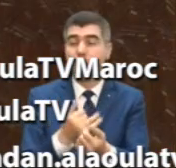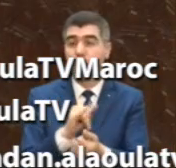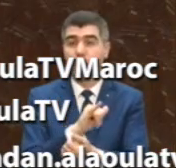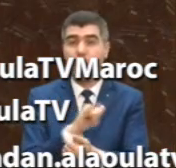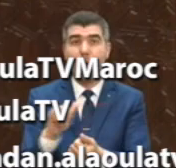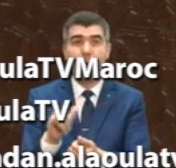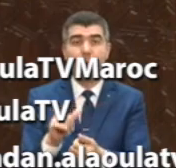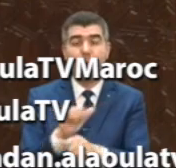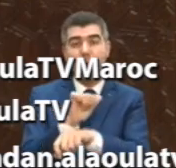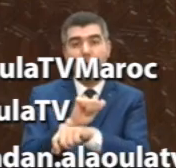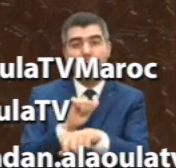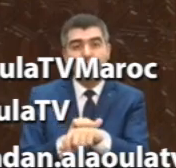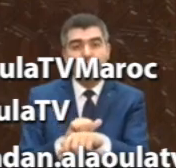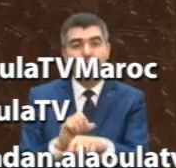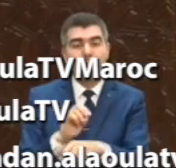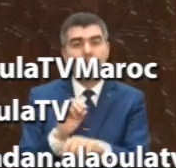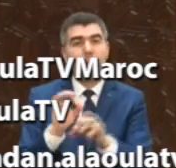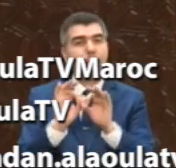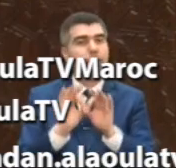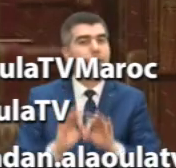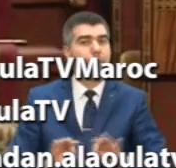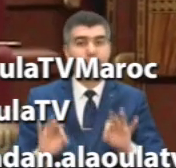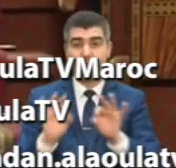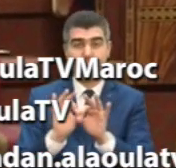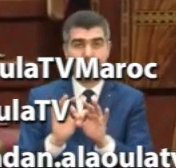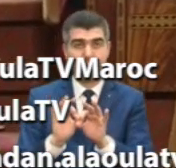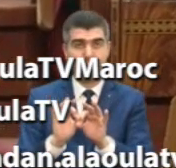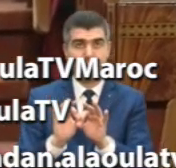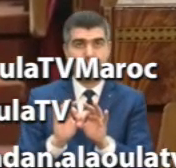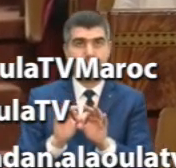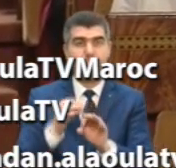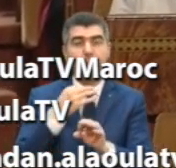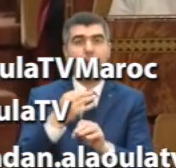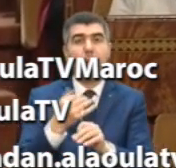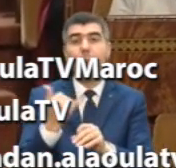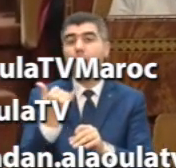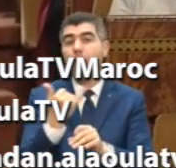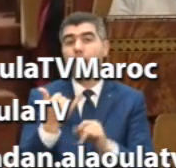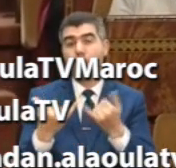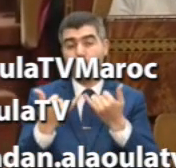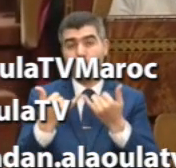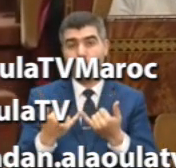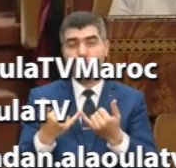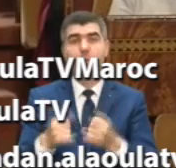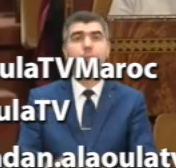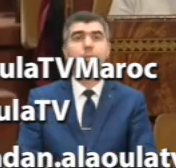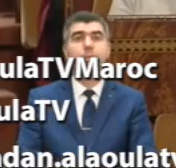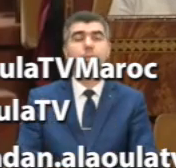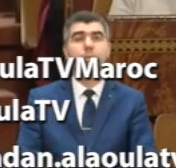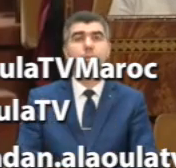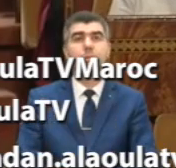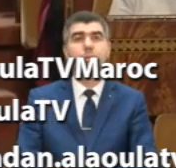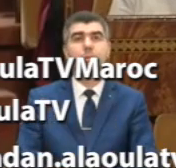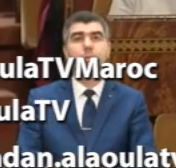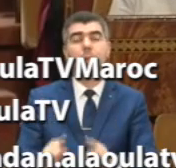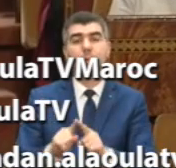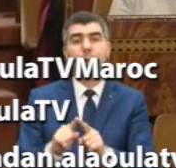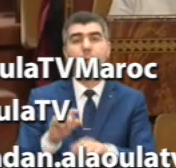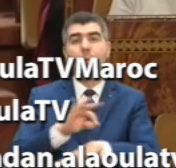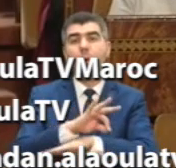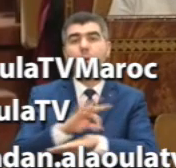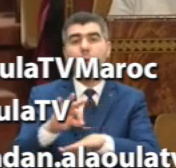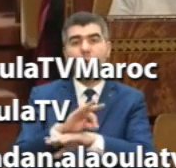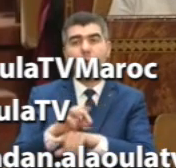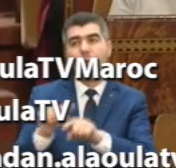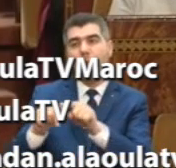الاجتماعي، الموسمية، وتعرض التعسفات. لكن اللي كيهمنا السيد الوزير اليوم، اللي كيهمنا هو التوظيف السيء